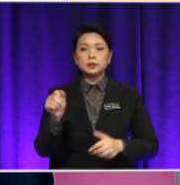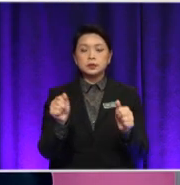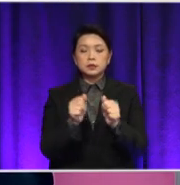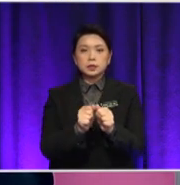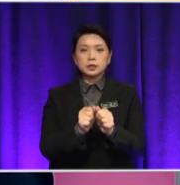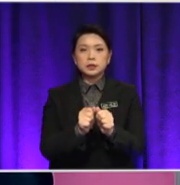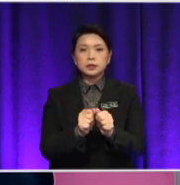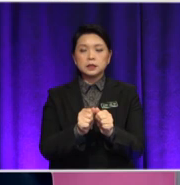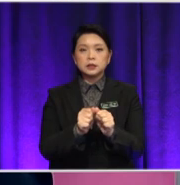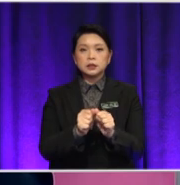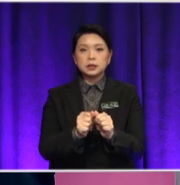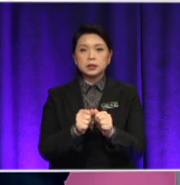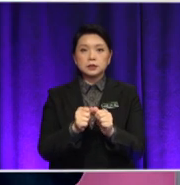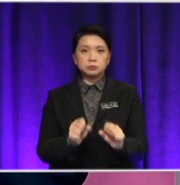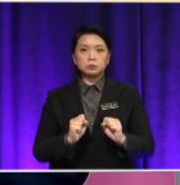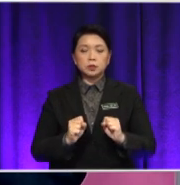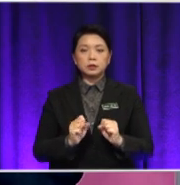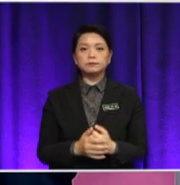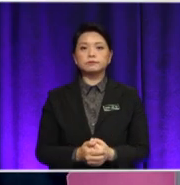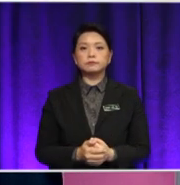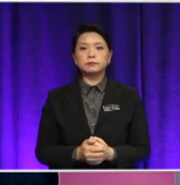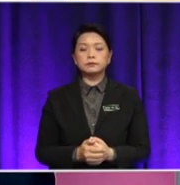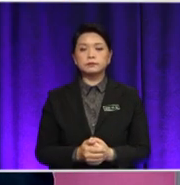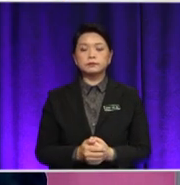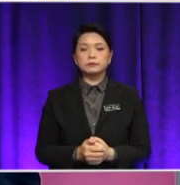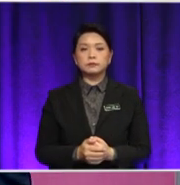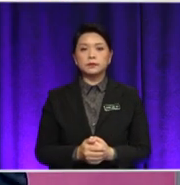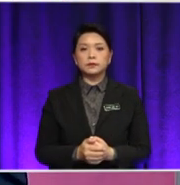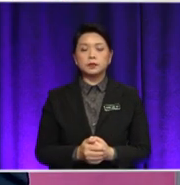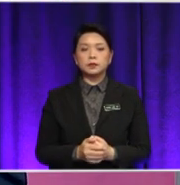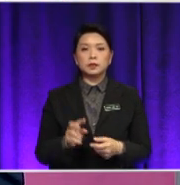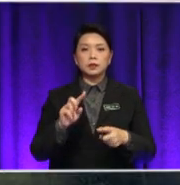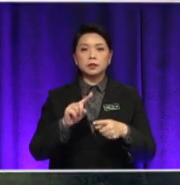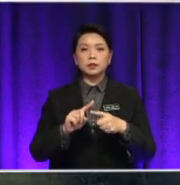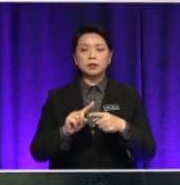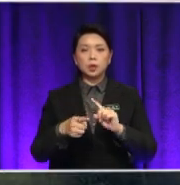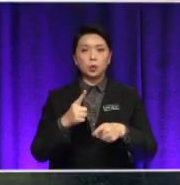kita, contoh main bola tadi, kaki dia patah. Perlu ke kita buat rawatan rice ni?